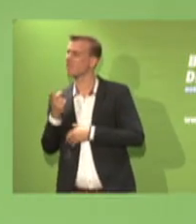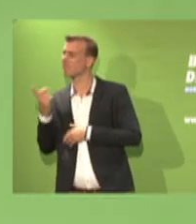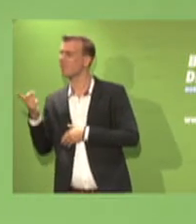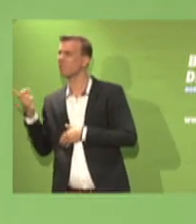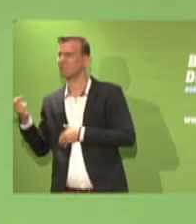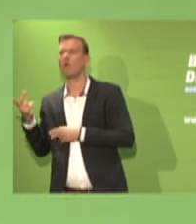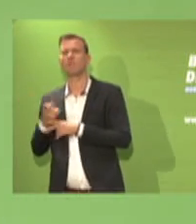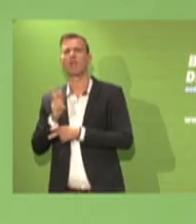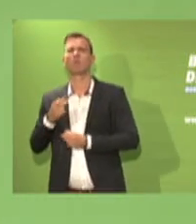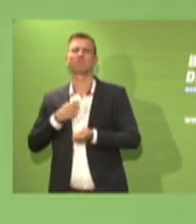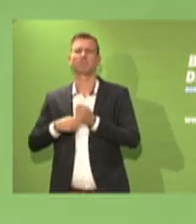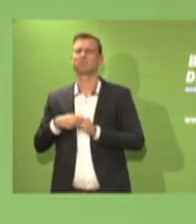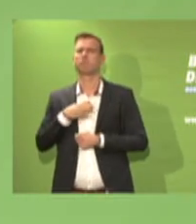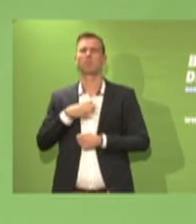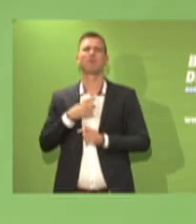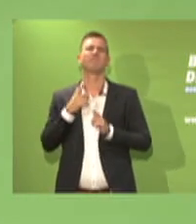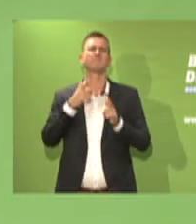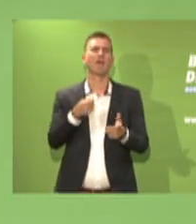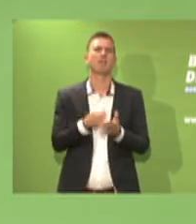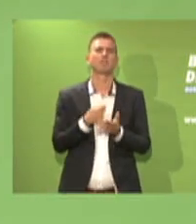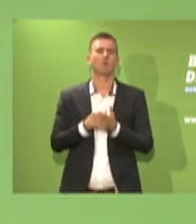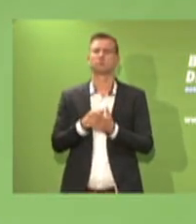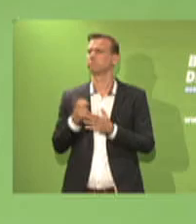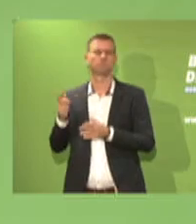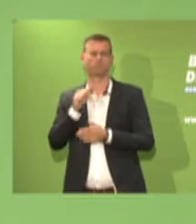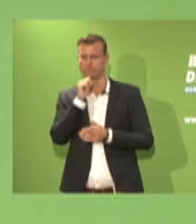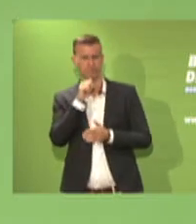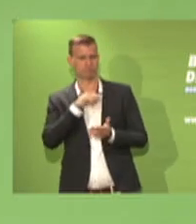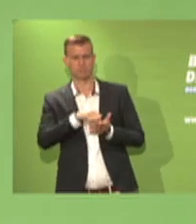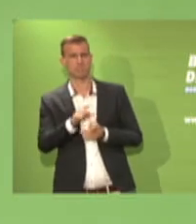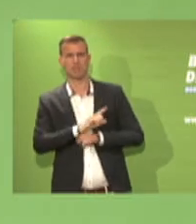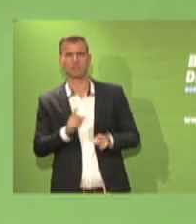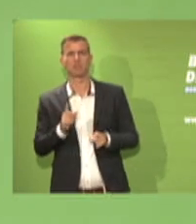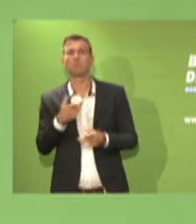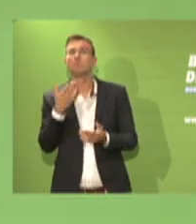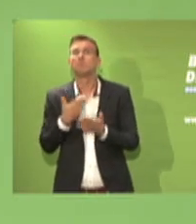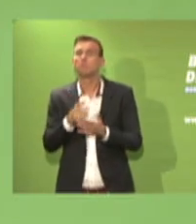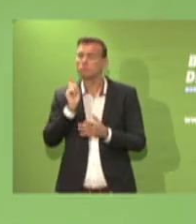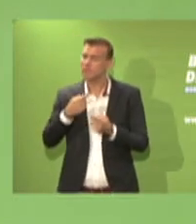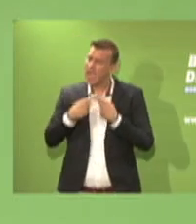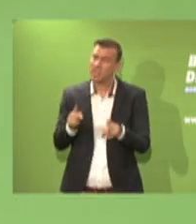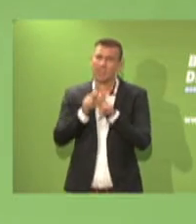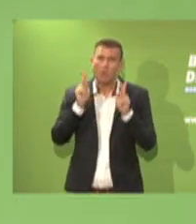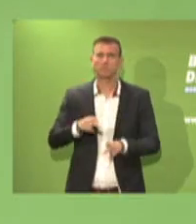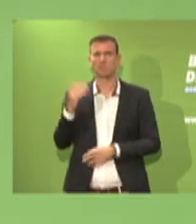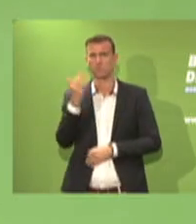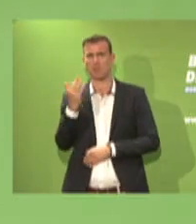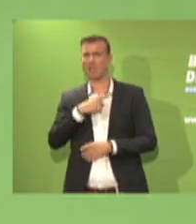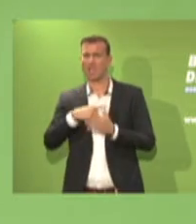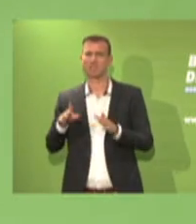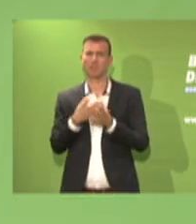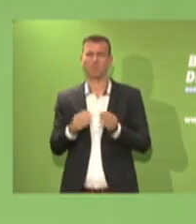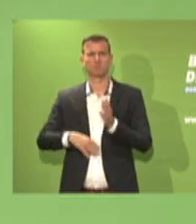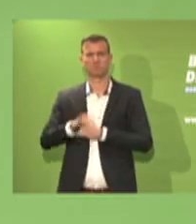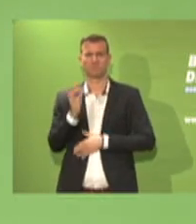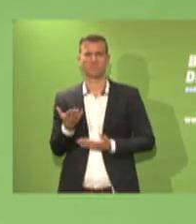ein wirtschaftliches Problem, weil die Fahrtkosten nicht dementsprechend refinanziert werden. Auch da brauchen wir andere Konzepte für den ländlichen Raum, damit